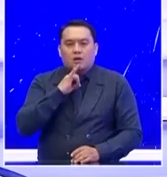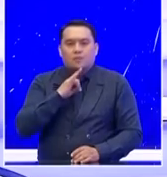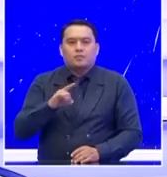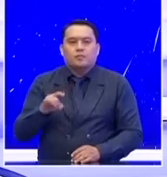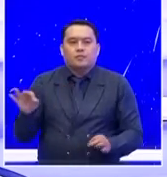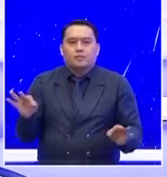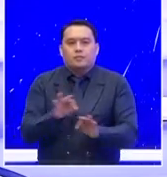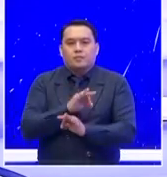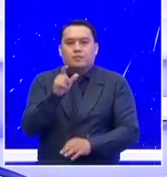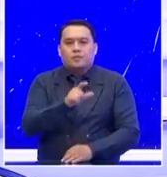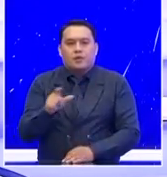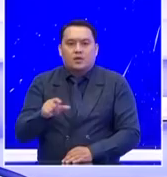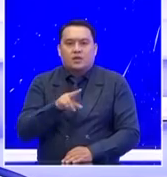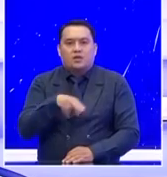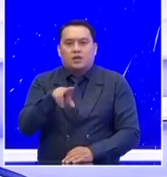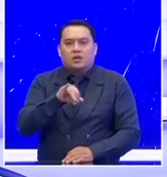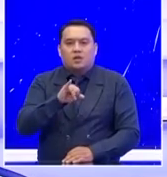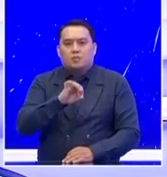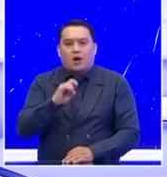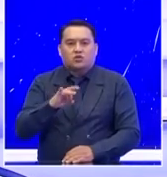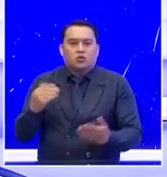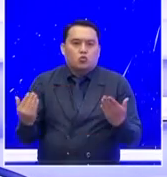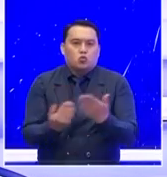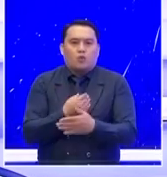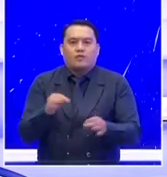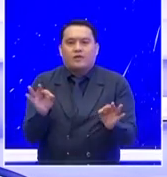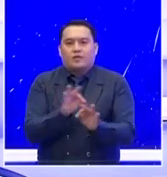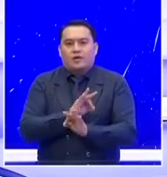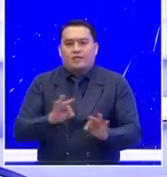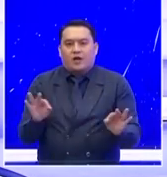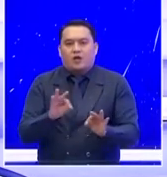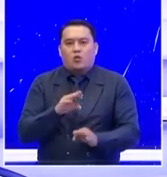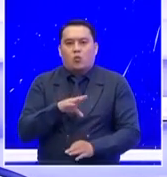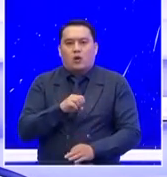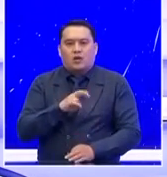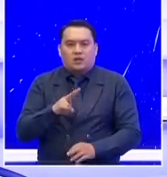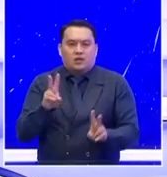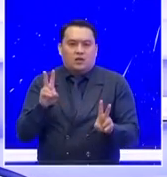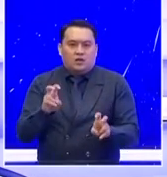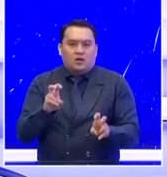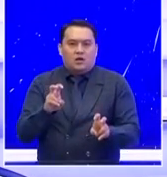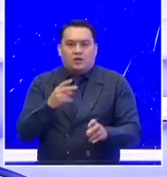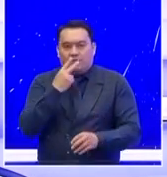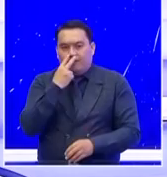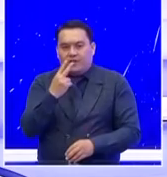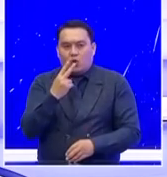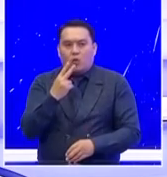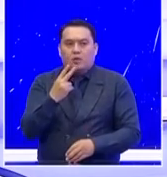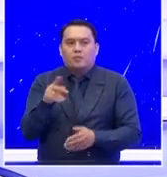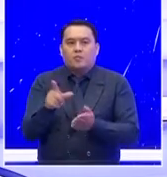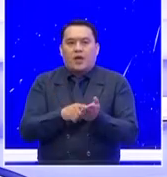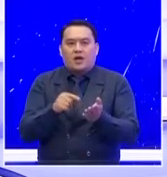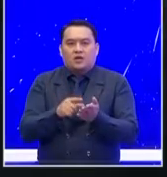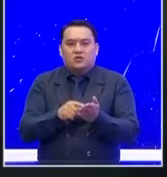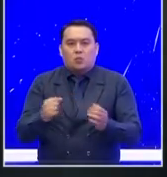Казахстанский певец Димаш Кудайберген исполнил новую композицию китайских авторов «We Are One». Судя по видеоклипу, песня записана